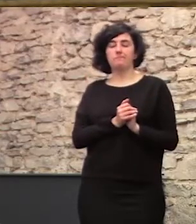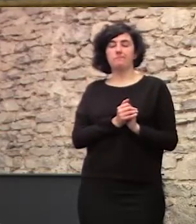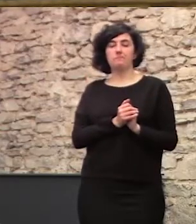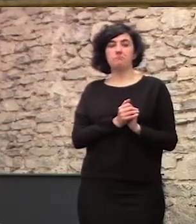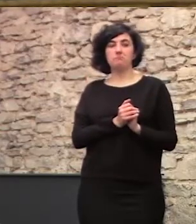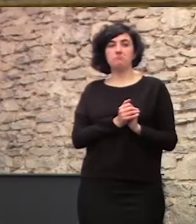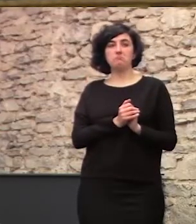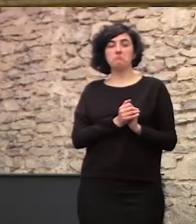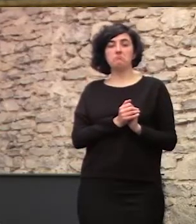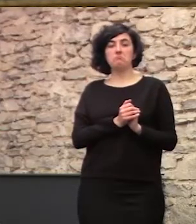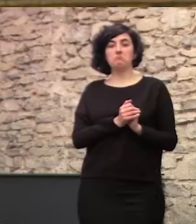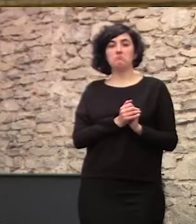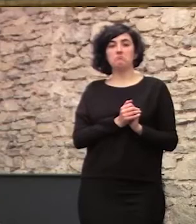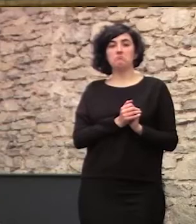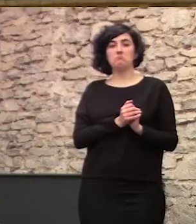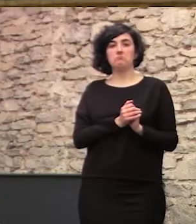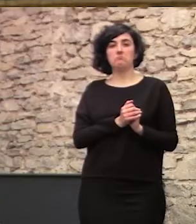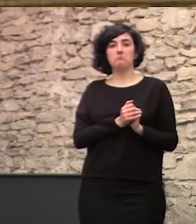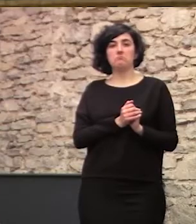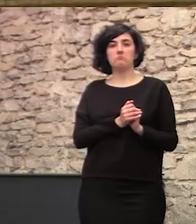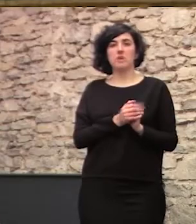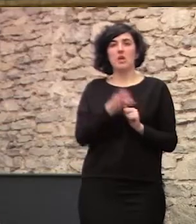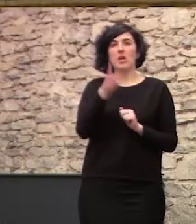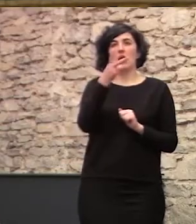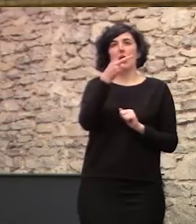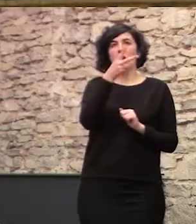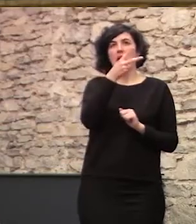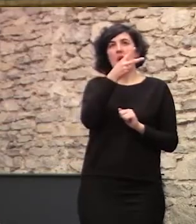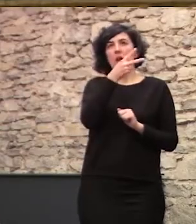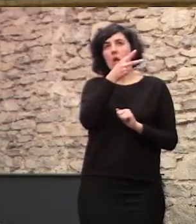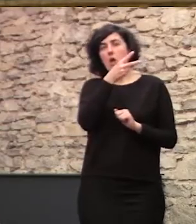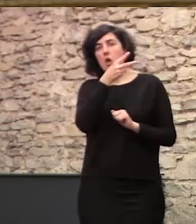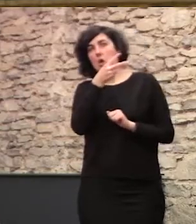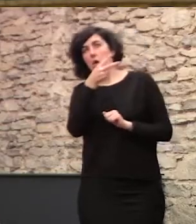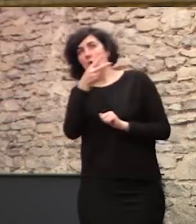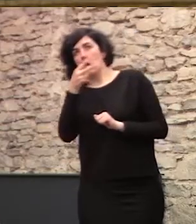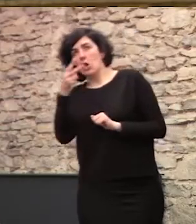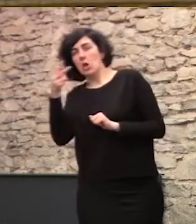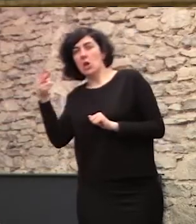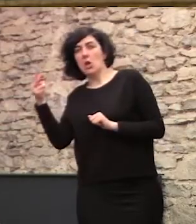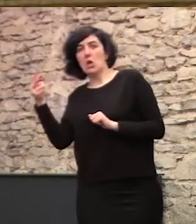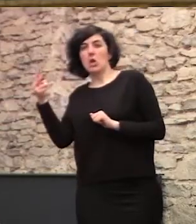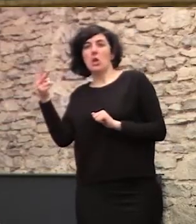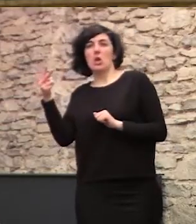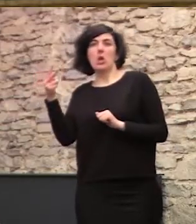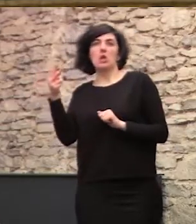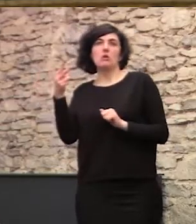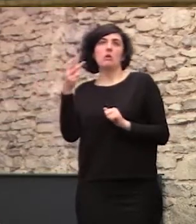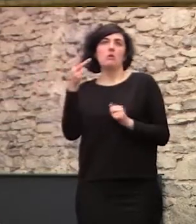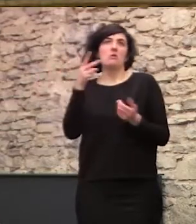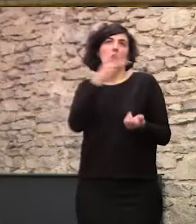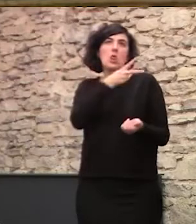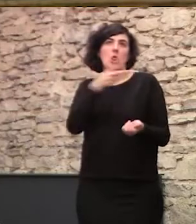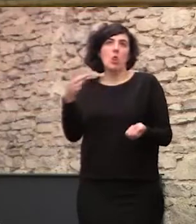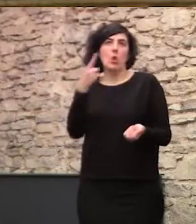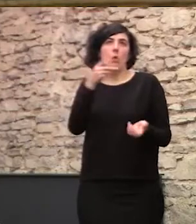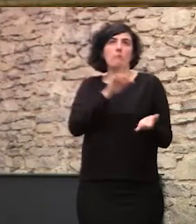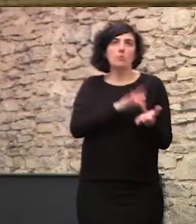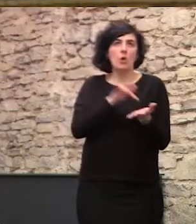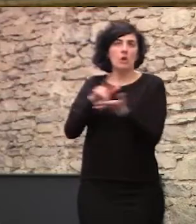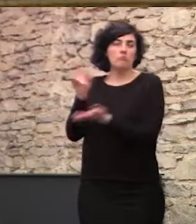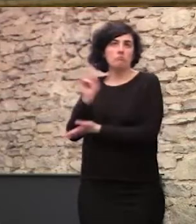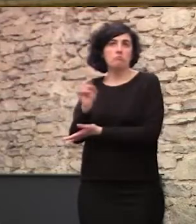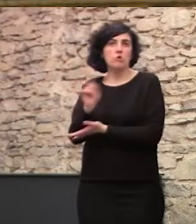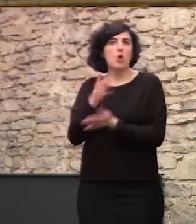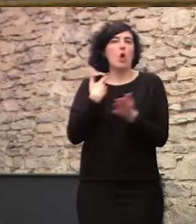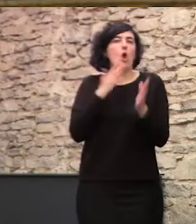Eta etzen ez bi astean behin egin behar nuen zerbait, ba, bai aukeratzen dituen nahiko tentuz liburu